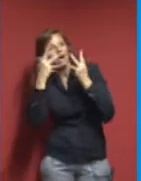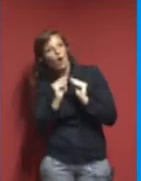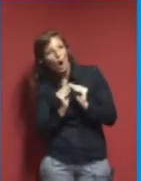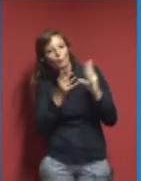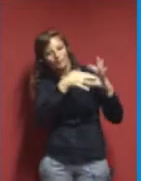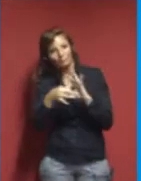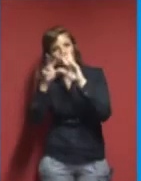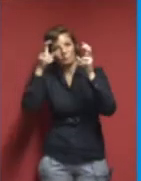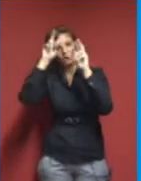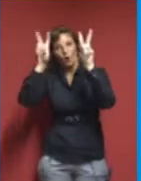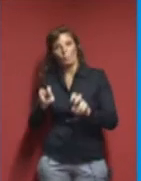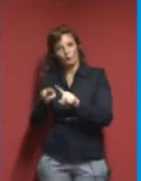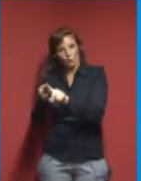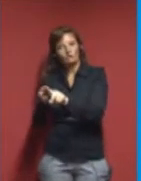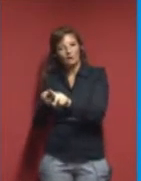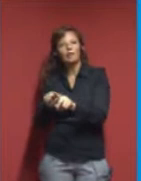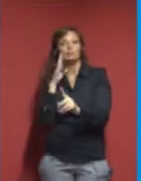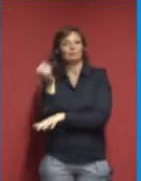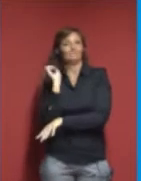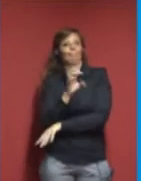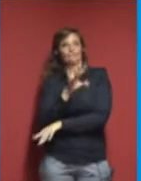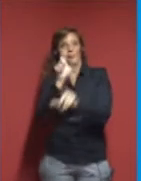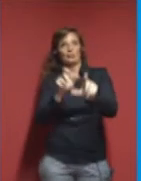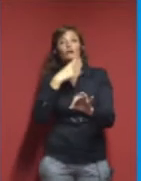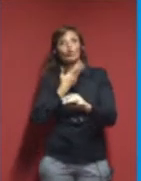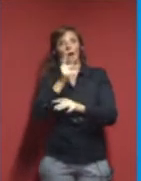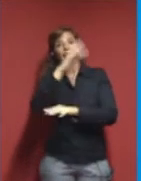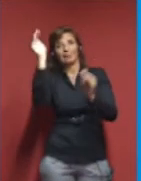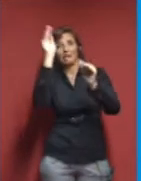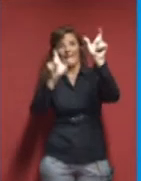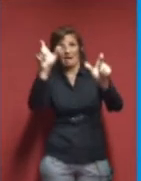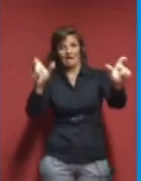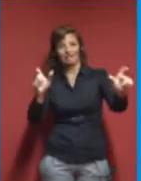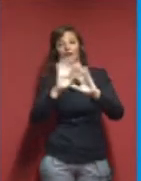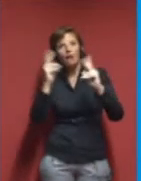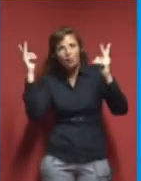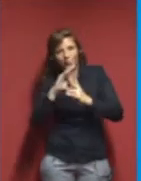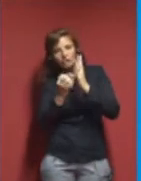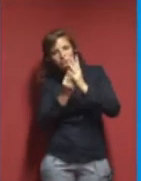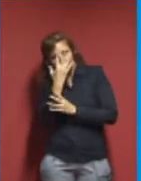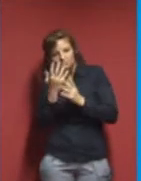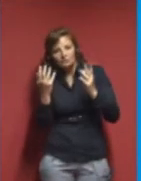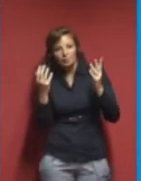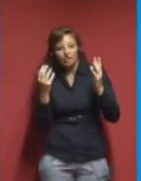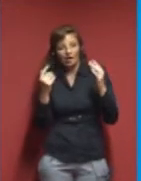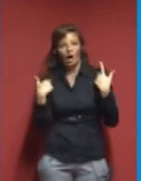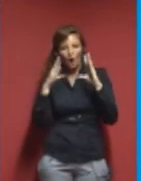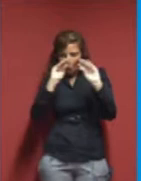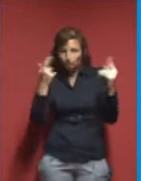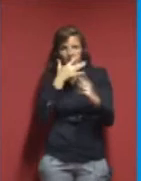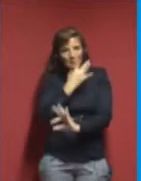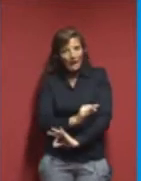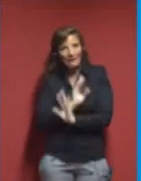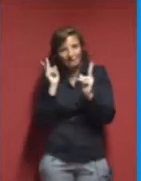alla la programmazione applicata al design. E ci sono dei ragazzi che hanno realizzato davvero delle cose molto